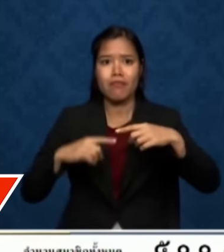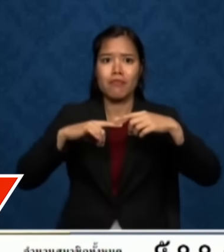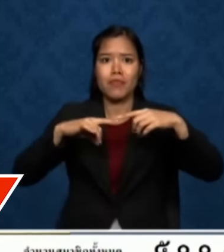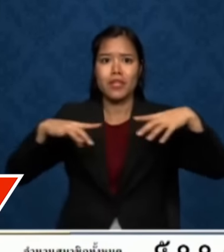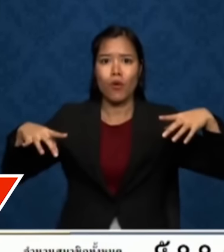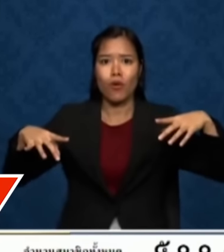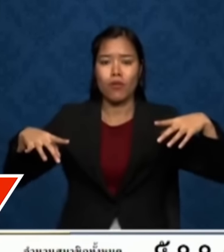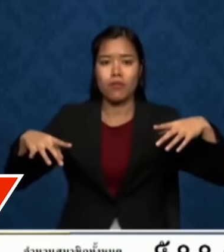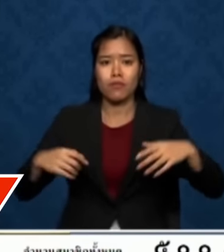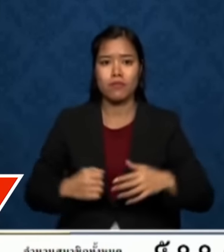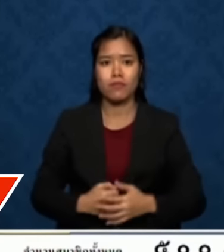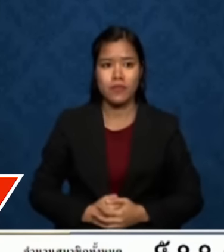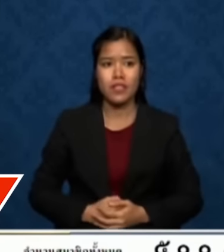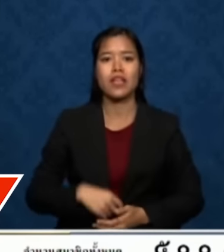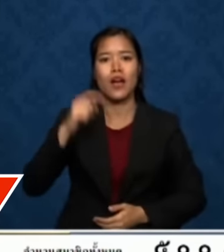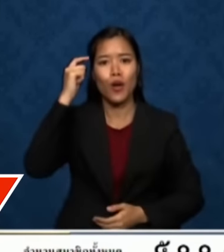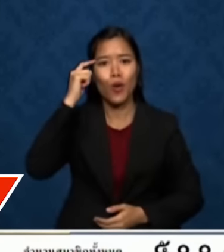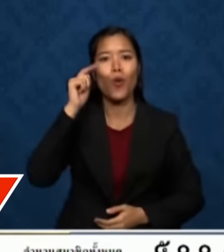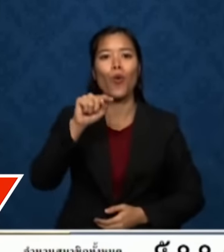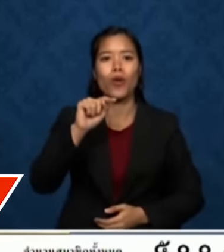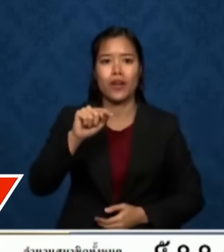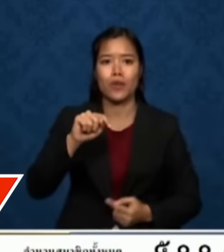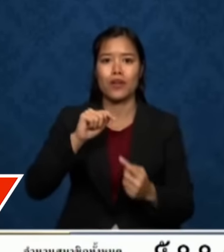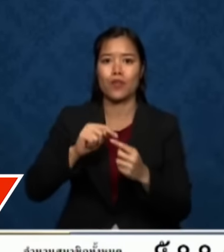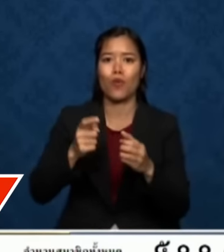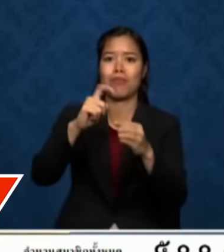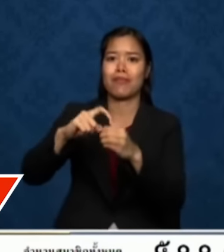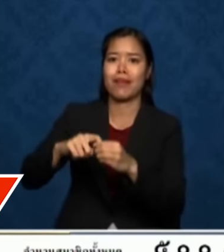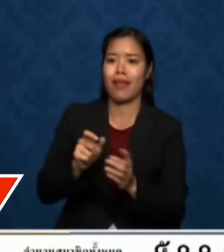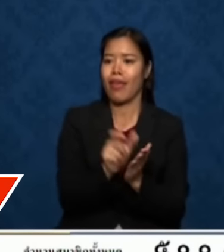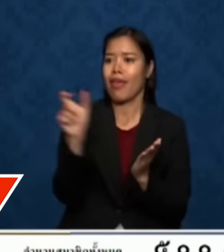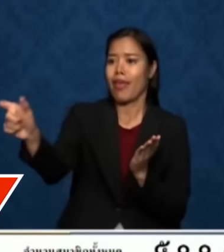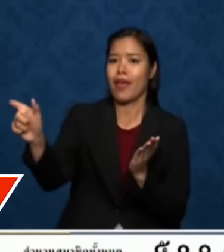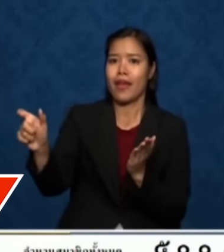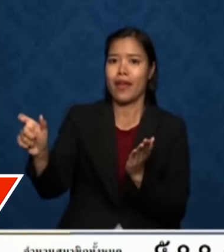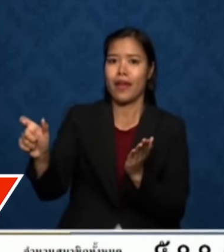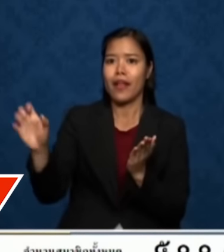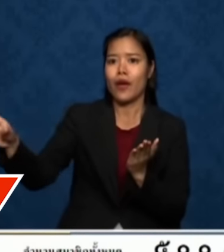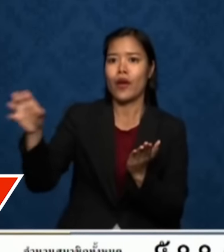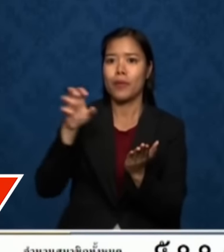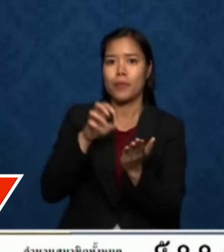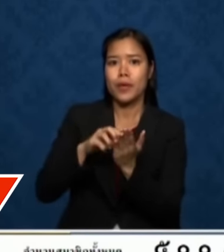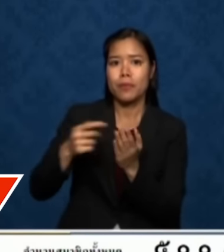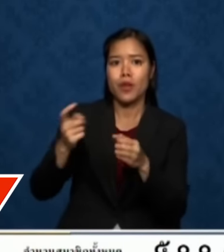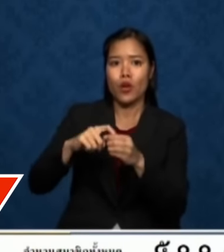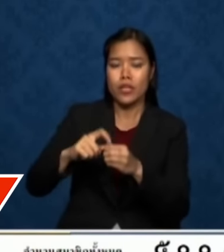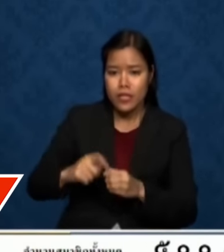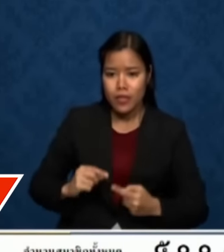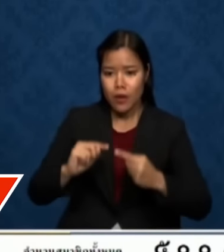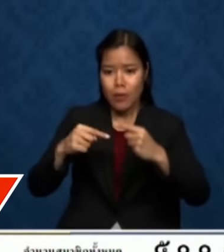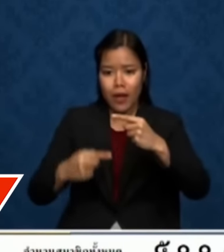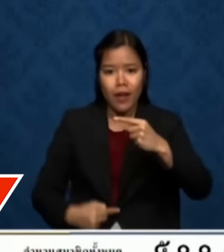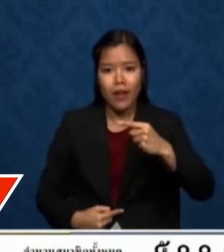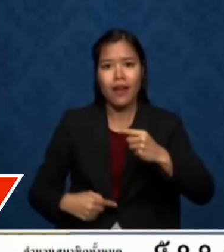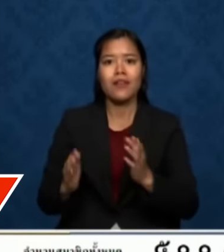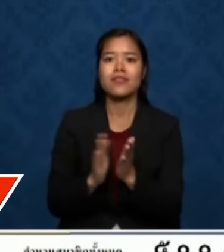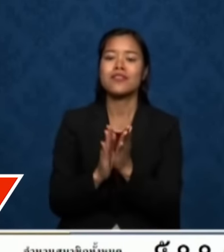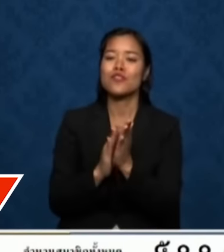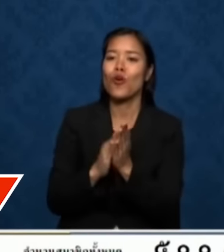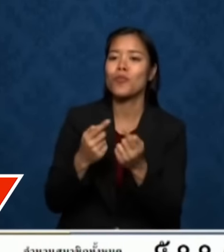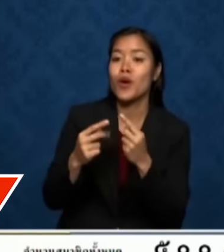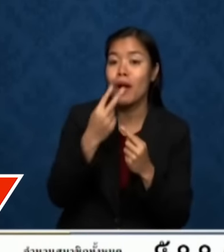ค่ะอันนี้รู้เลยนะคะว่าเป็นการแจกลิงก์ผิดให้กองอวยอวยไม่ดู4ดู8อะไรเลยค่ะหลับต